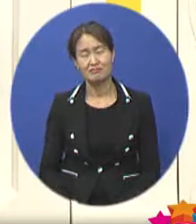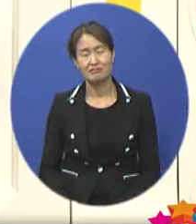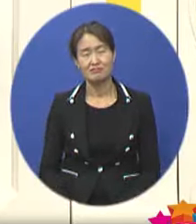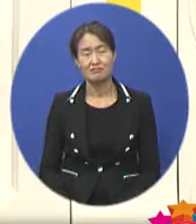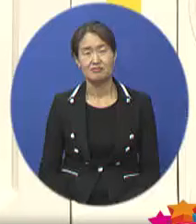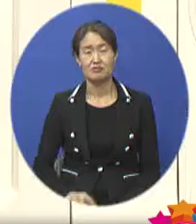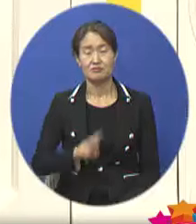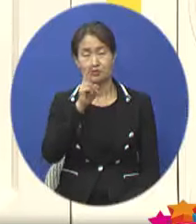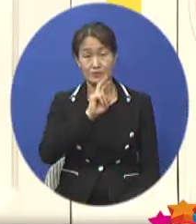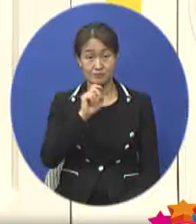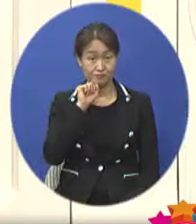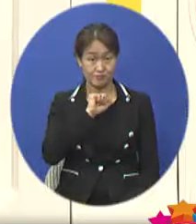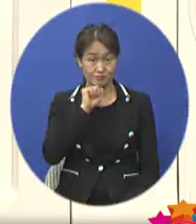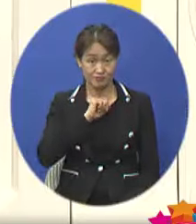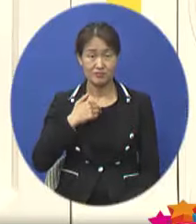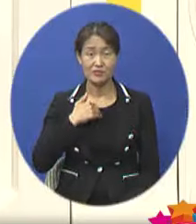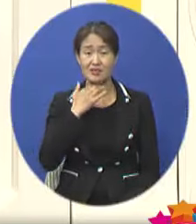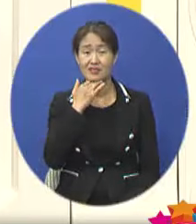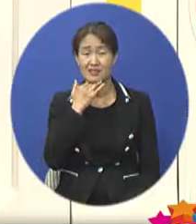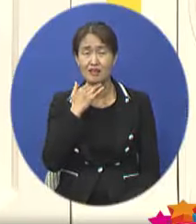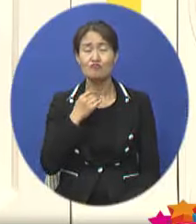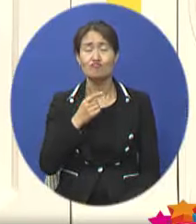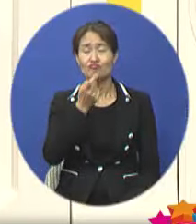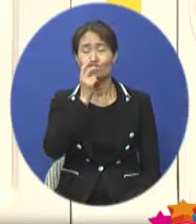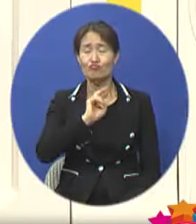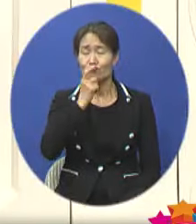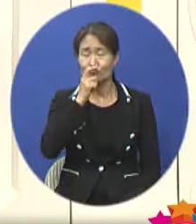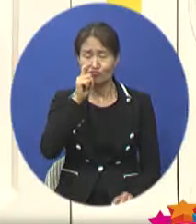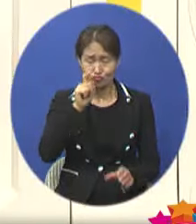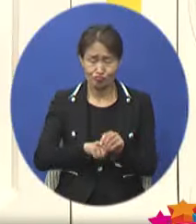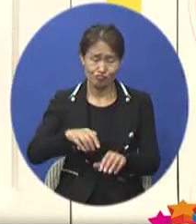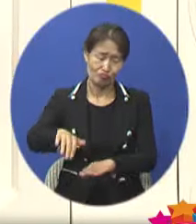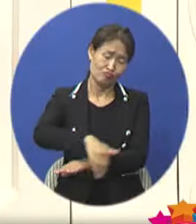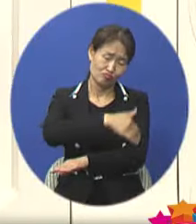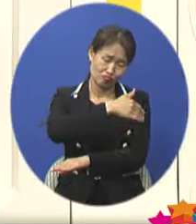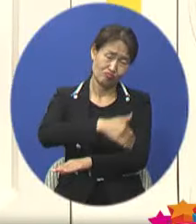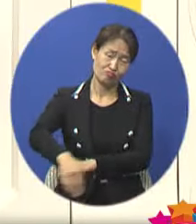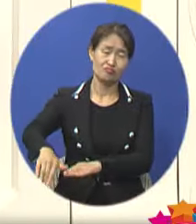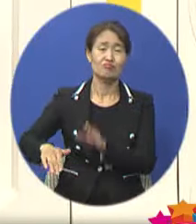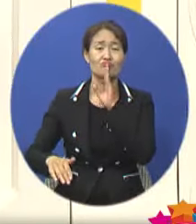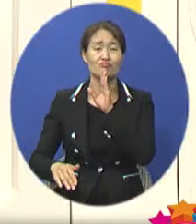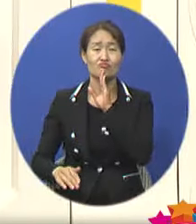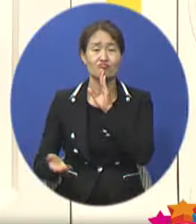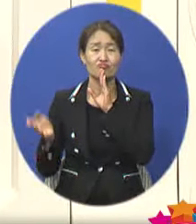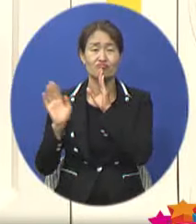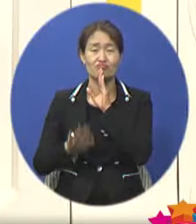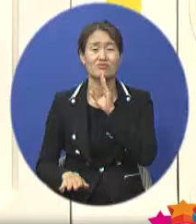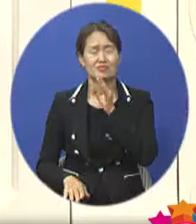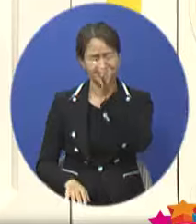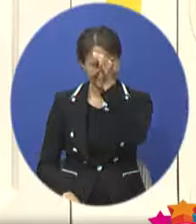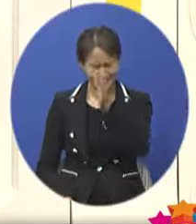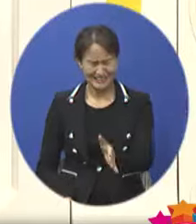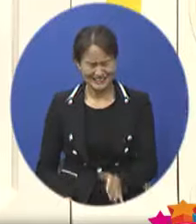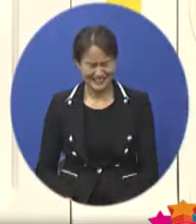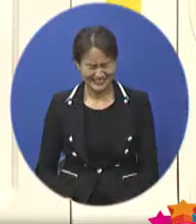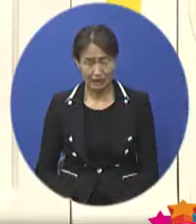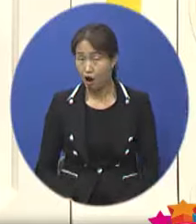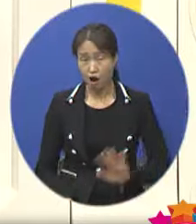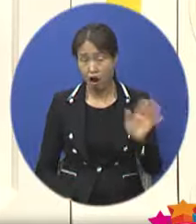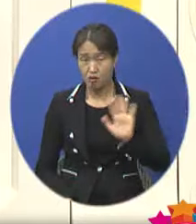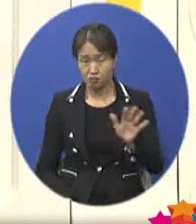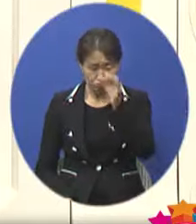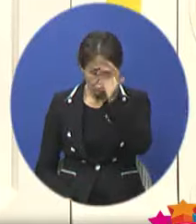노래를 예, 좋아하니까 이 나이에도 예. 내가 거기 다니기는 하는데 예. 좀 미안하죠. 아니 뭐가